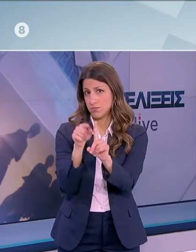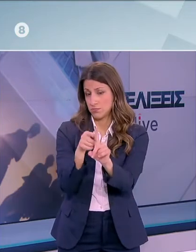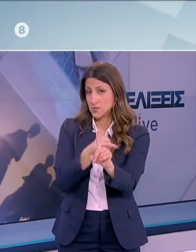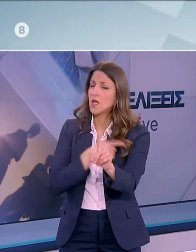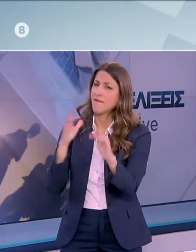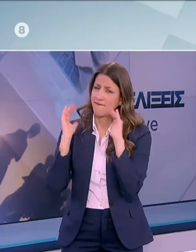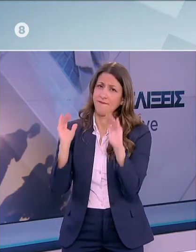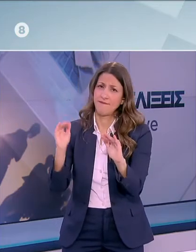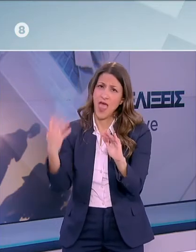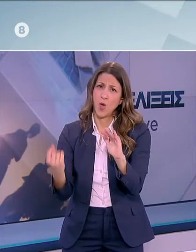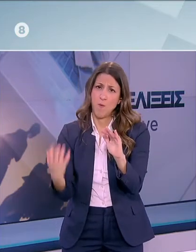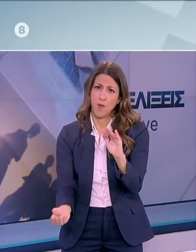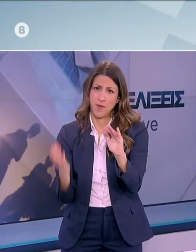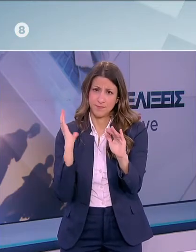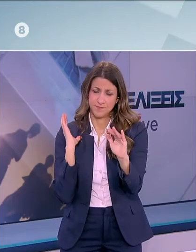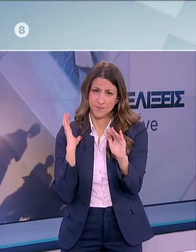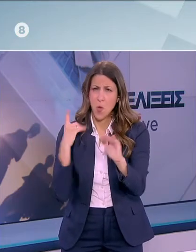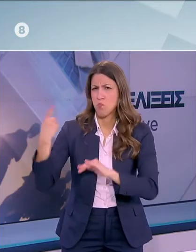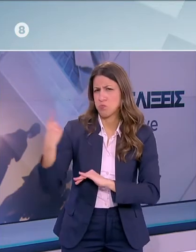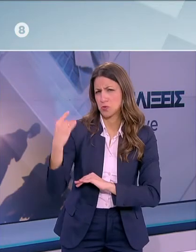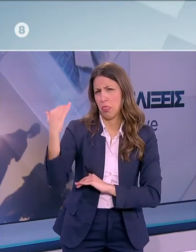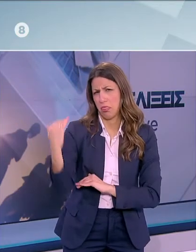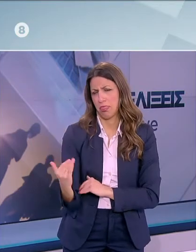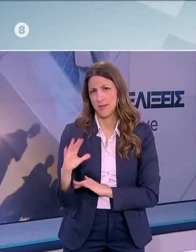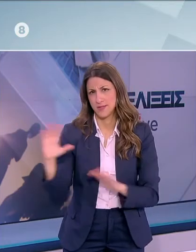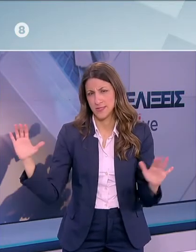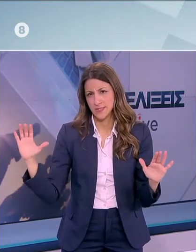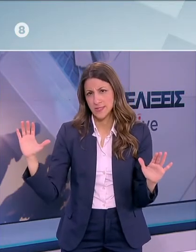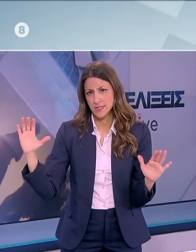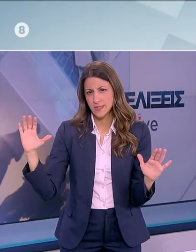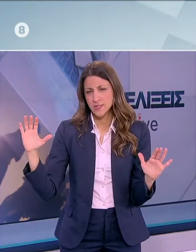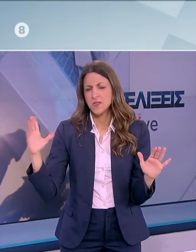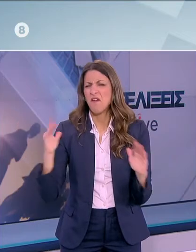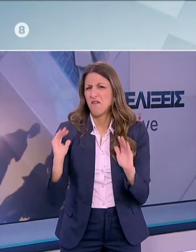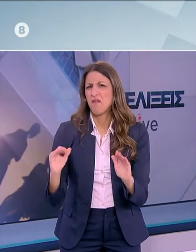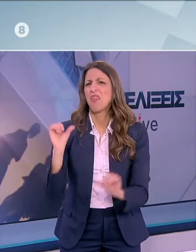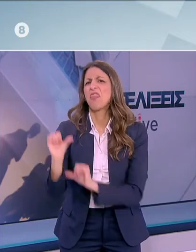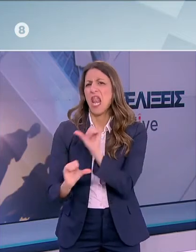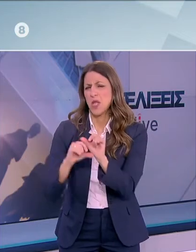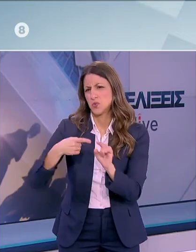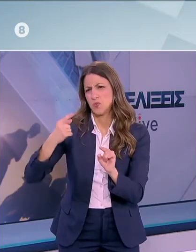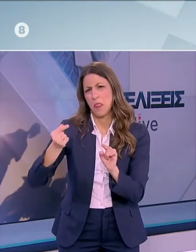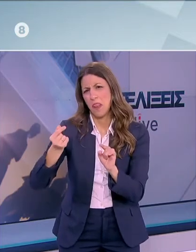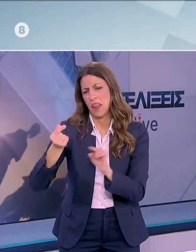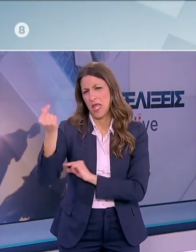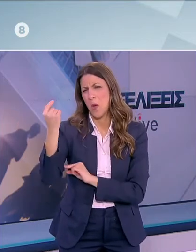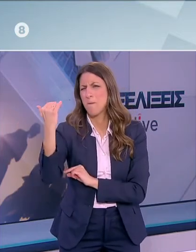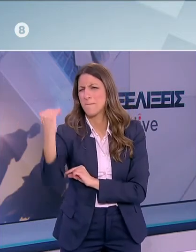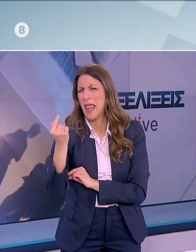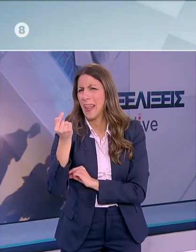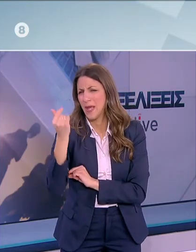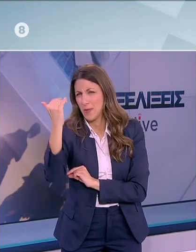εξακολουθούν να υπάρχουν. Δεν είναι μεγάλα τα ποσοστά τους, δεν έχουν διαφοροποιηθεί πολύ τις τελευταίες μέρες. Ίσως μια ελάχιστη